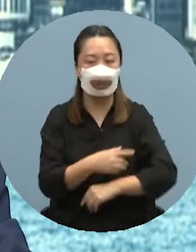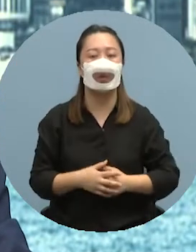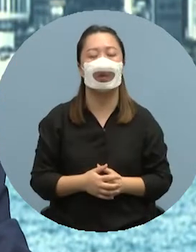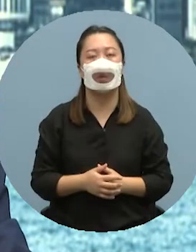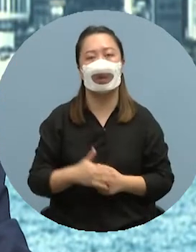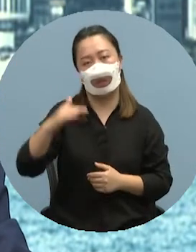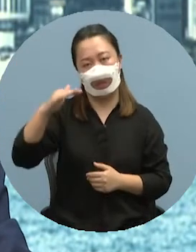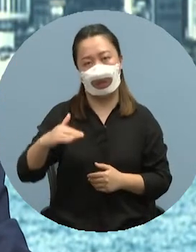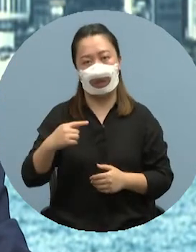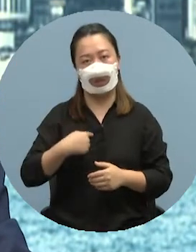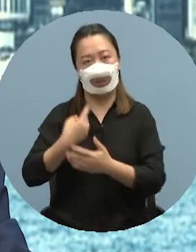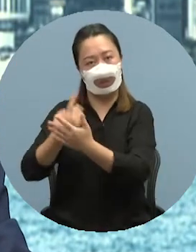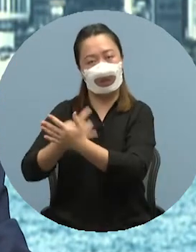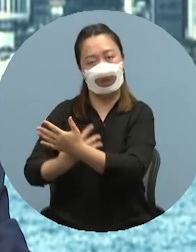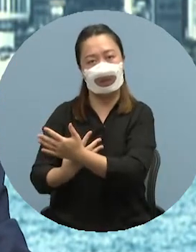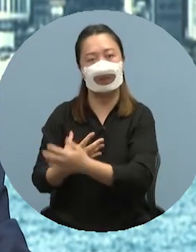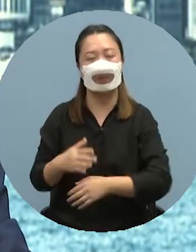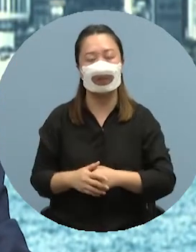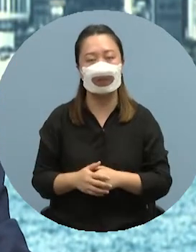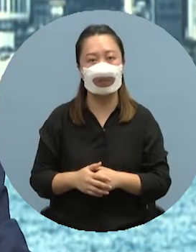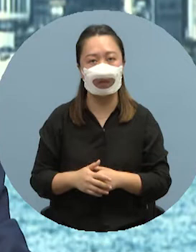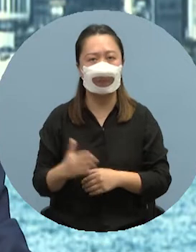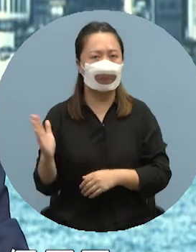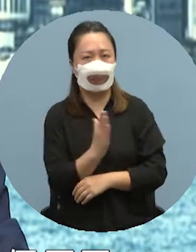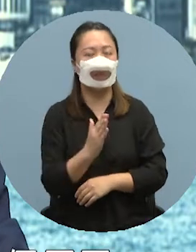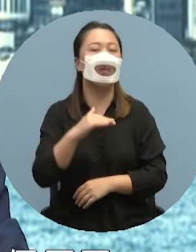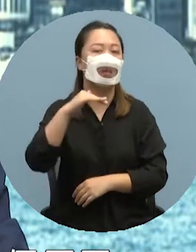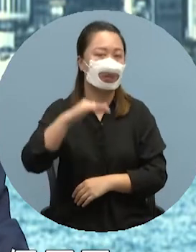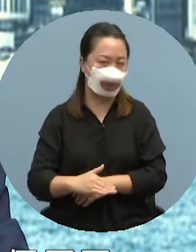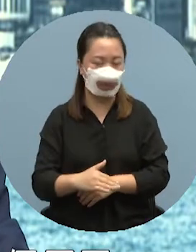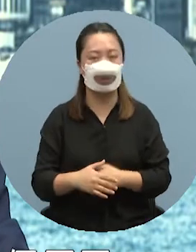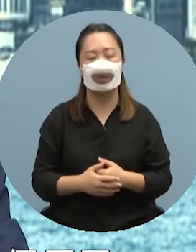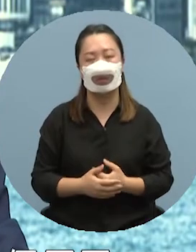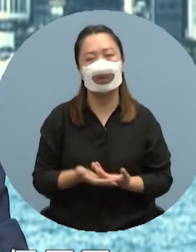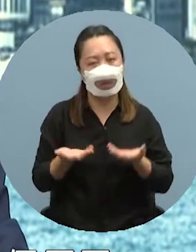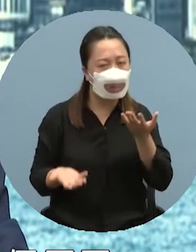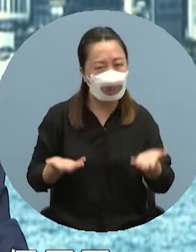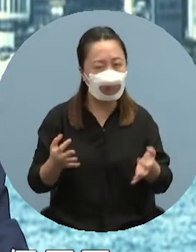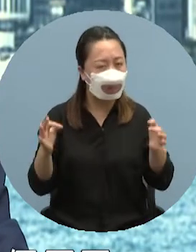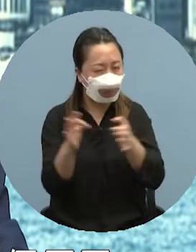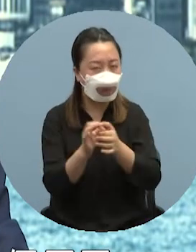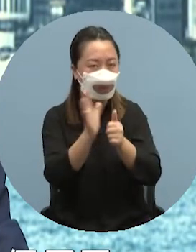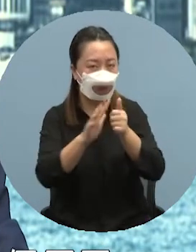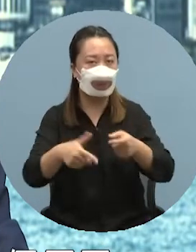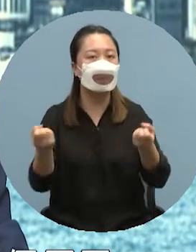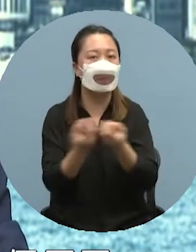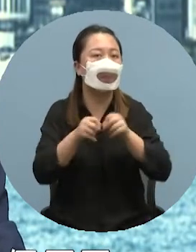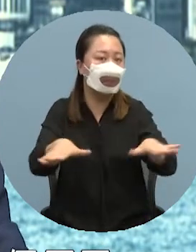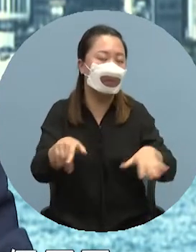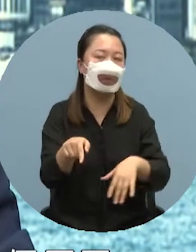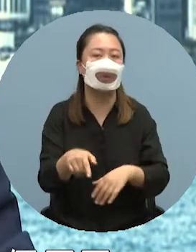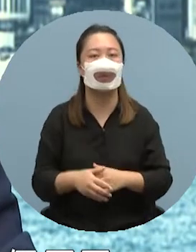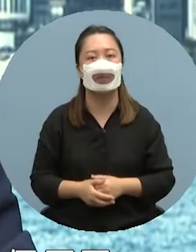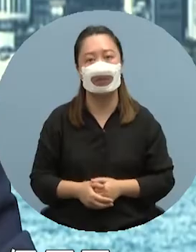於標準的，還有都是比較偏低，可能都是有機會是造成今次爆發的其中一個原因。